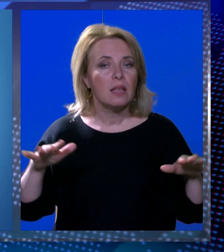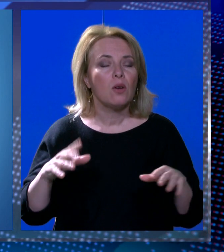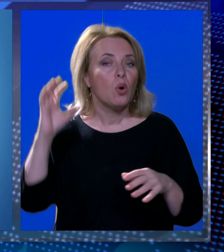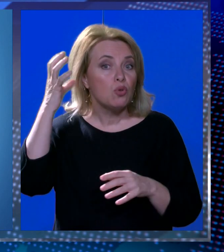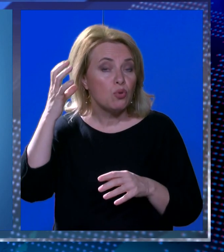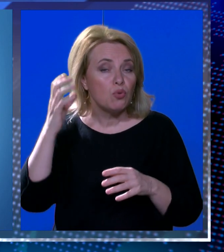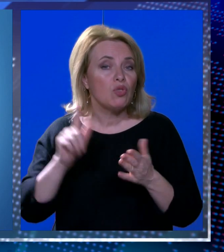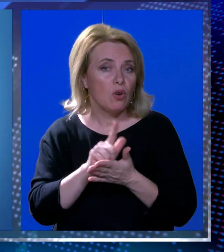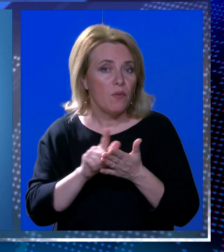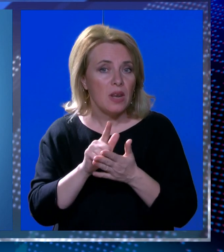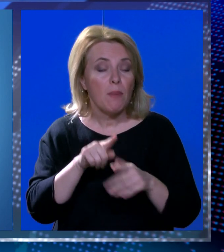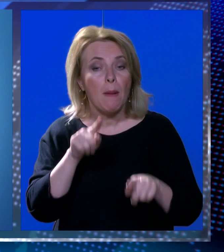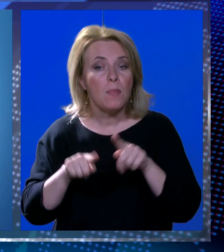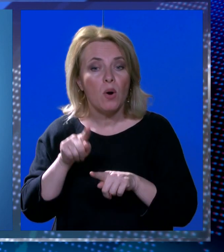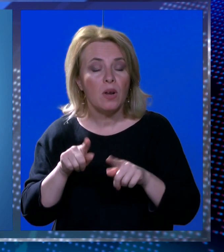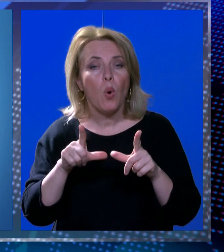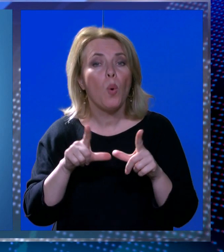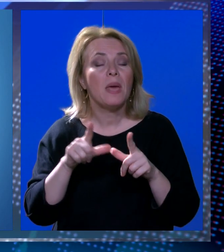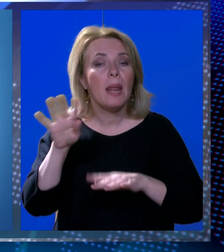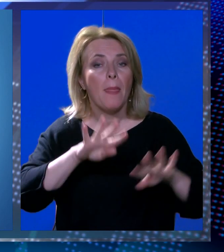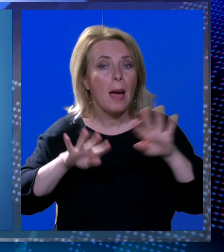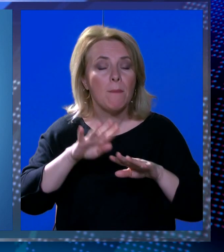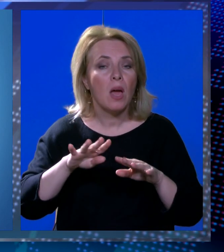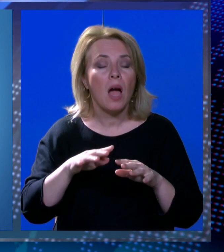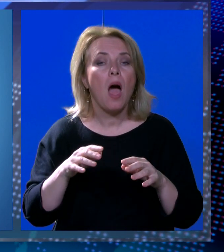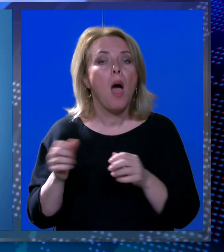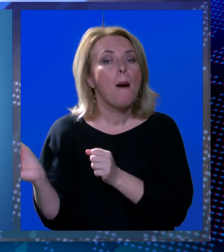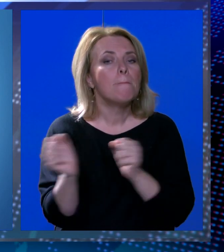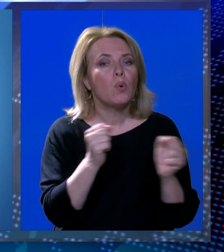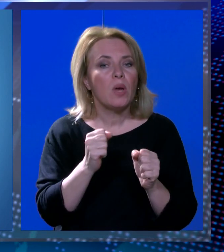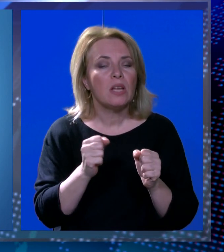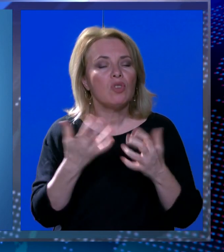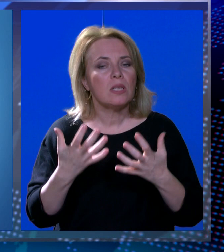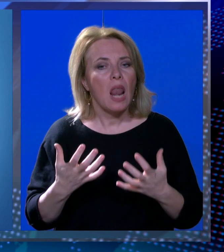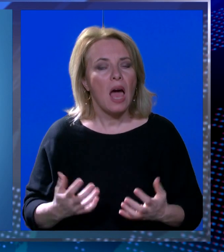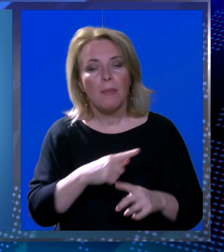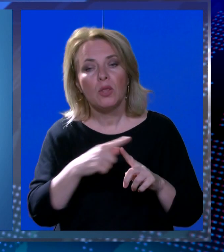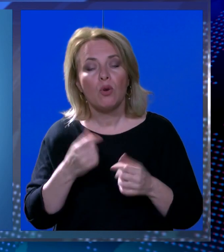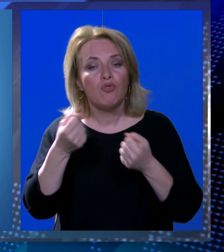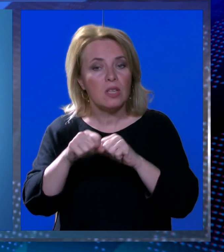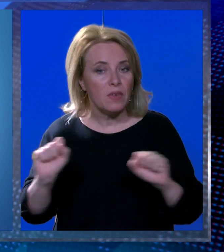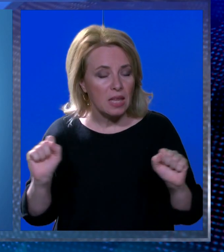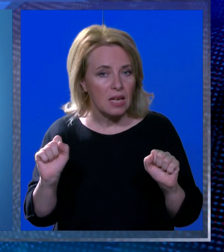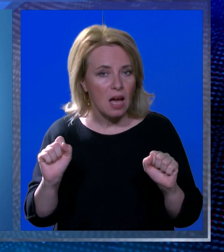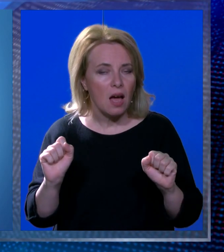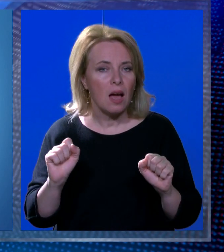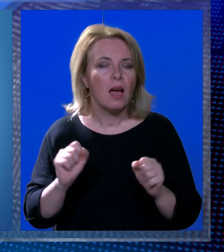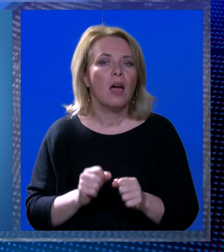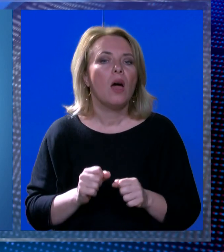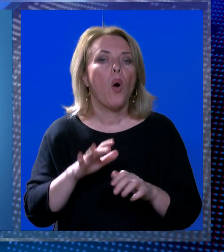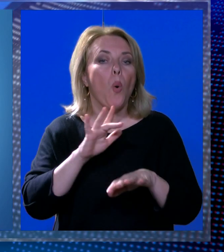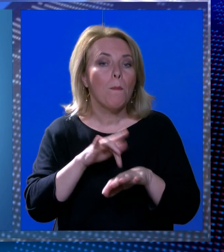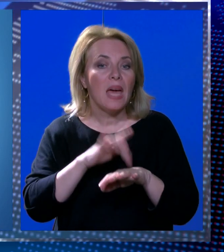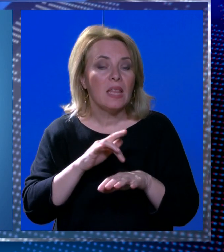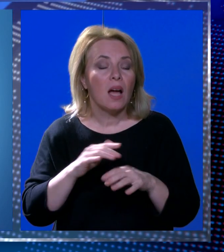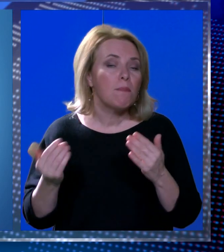Na Jadranu pretežno sunčano, povremeno uz umjerenu na oblaku, bura će do četvrtka slabiti i prolazno okretati na sjeverozapadni